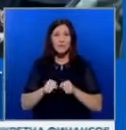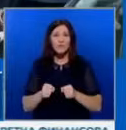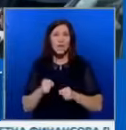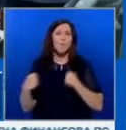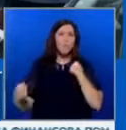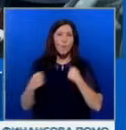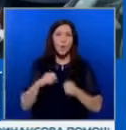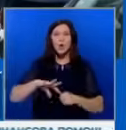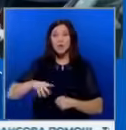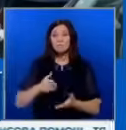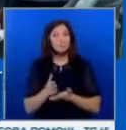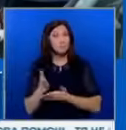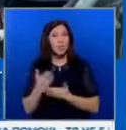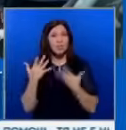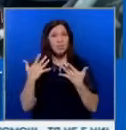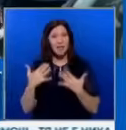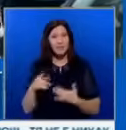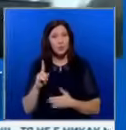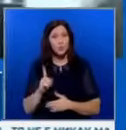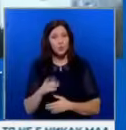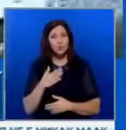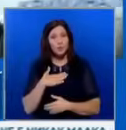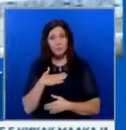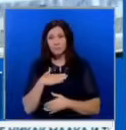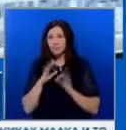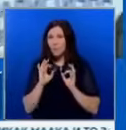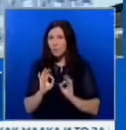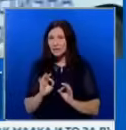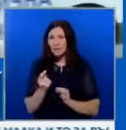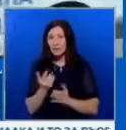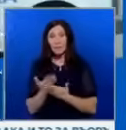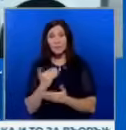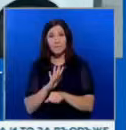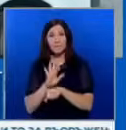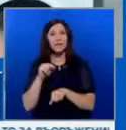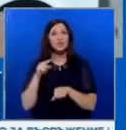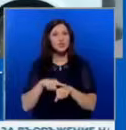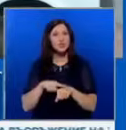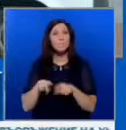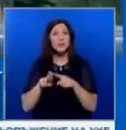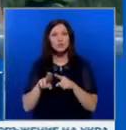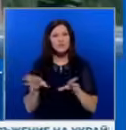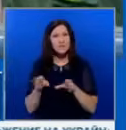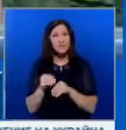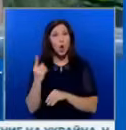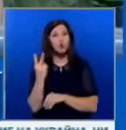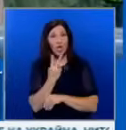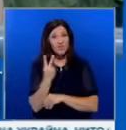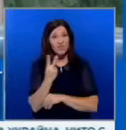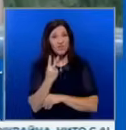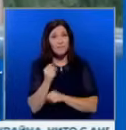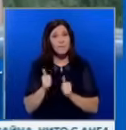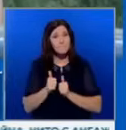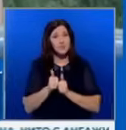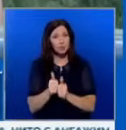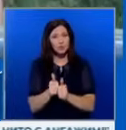кражби. Според данните, с които се разполага до момента, малко преди 15 часа, Парушев заедно с още двама